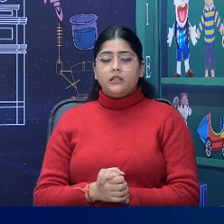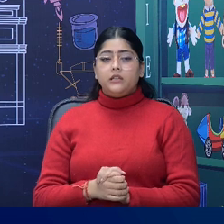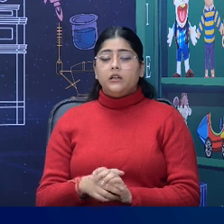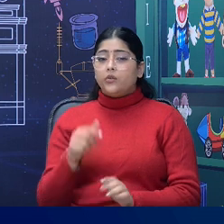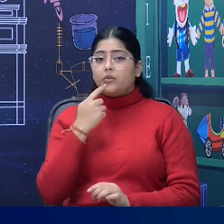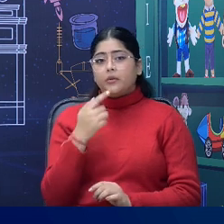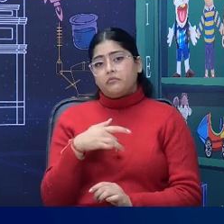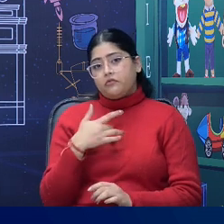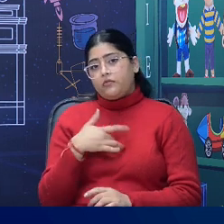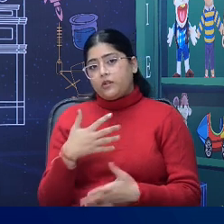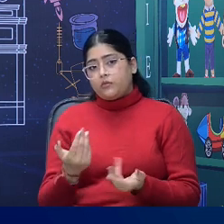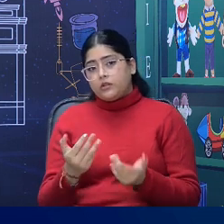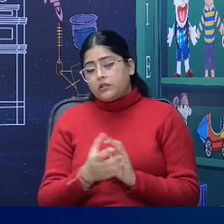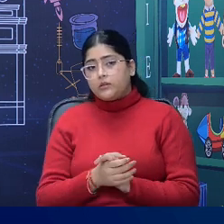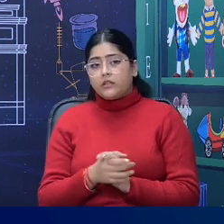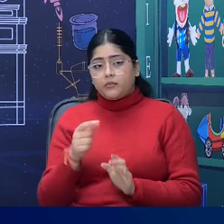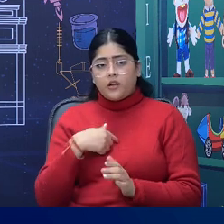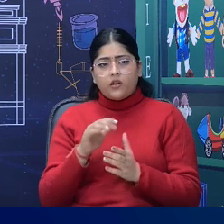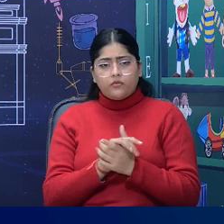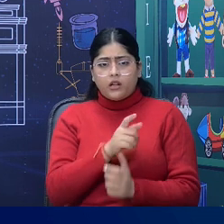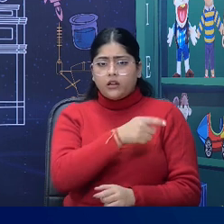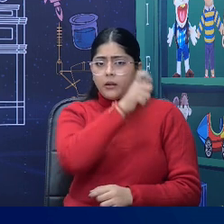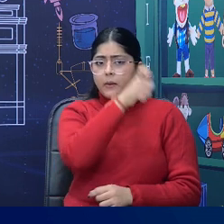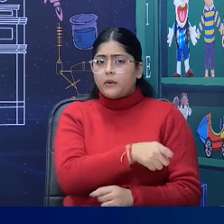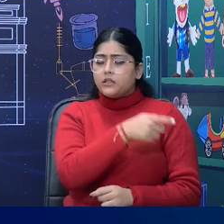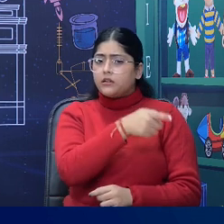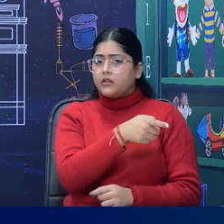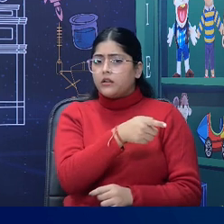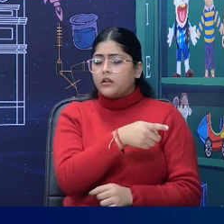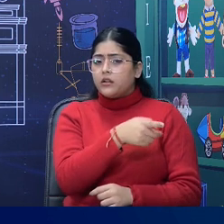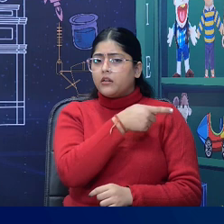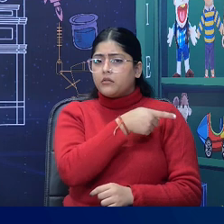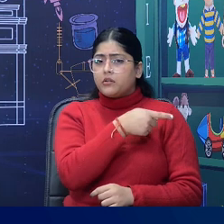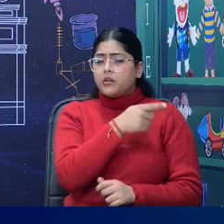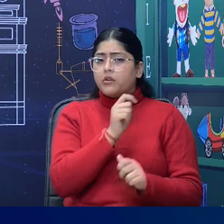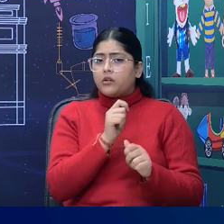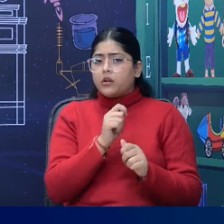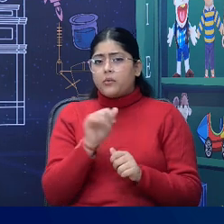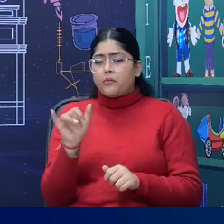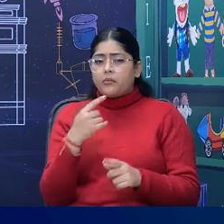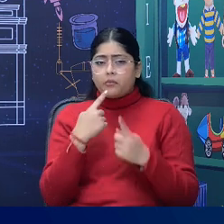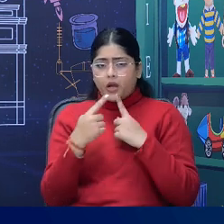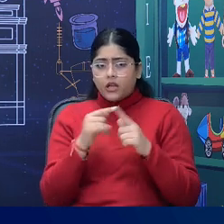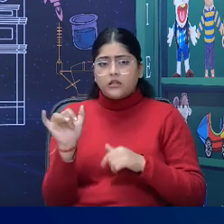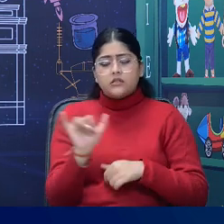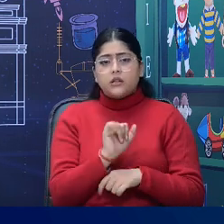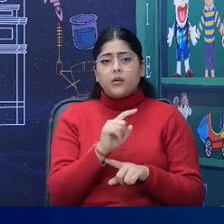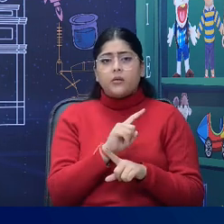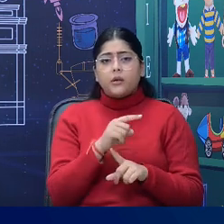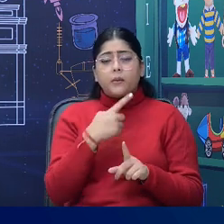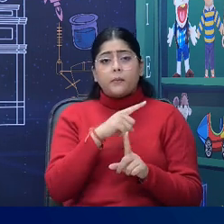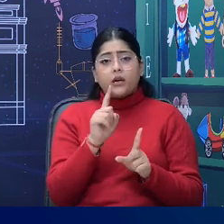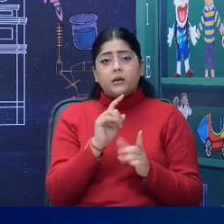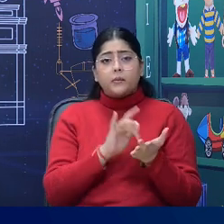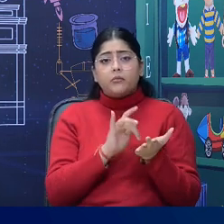मित्र है ये बातें तो सेम कर रहा है और और मुझसे या तो अच्छी कमा कर रहा है क्योंकि वो उसके पास बहुत से शिष्य हैं उसके बहुत से